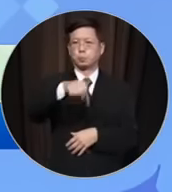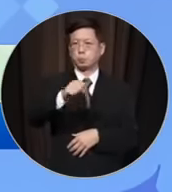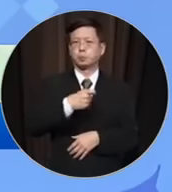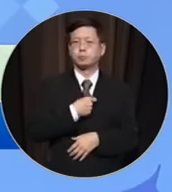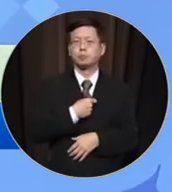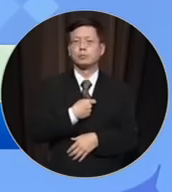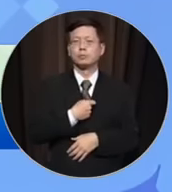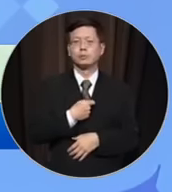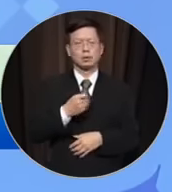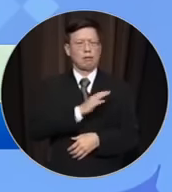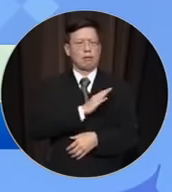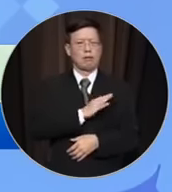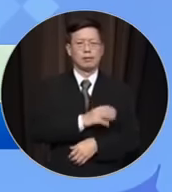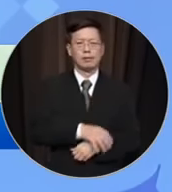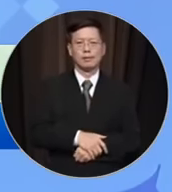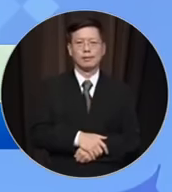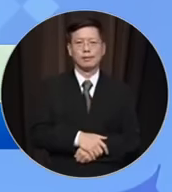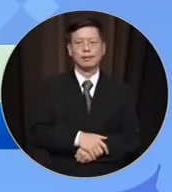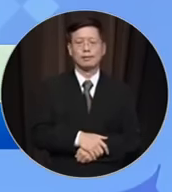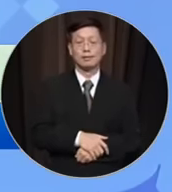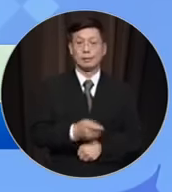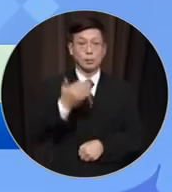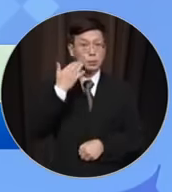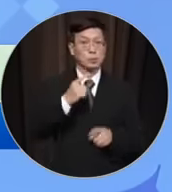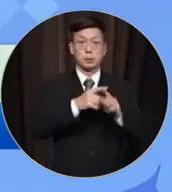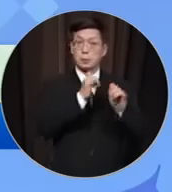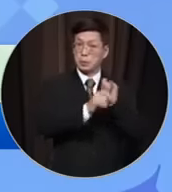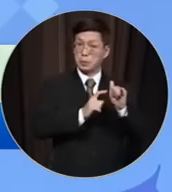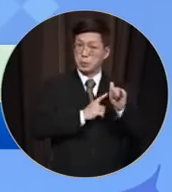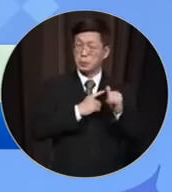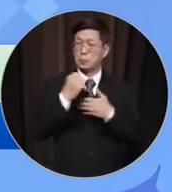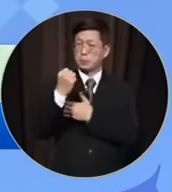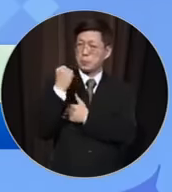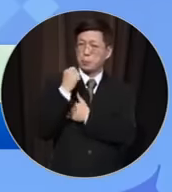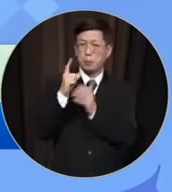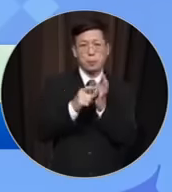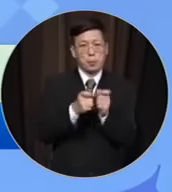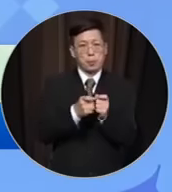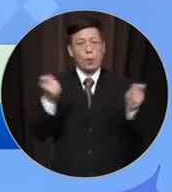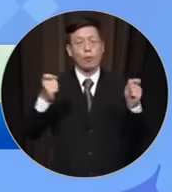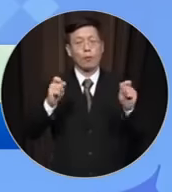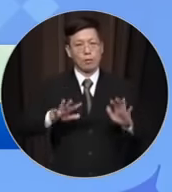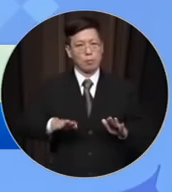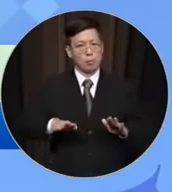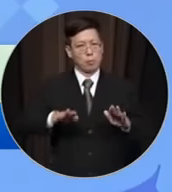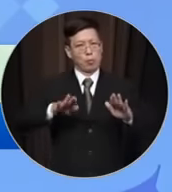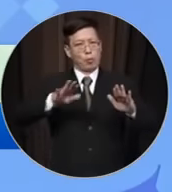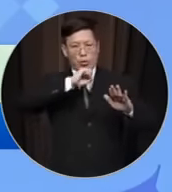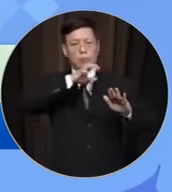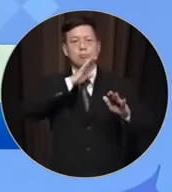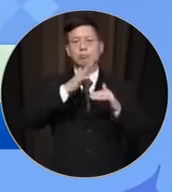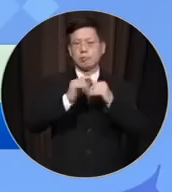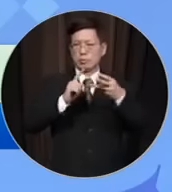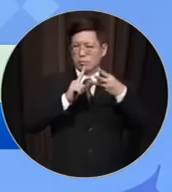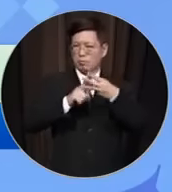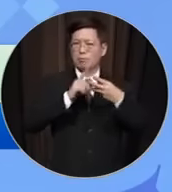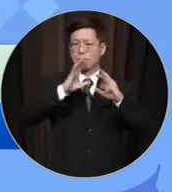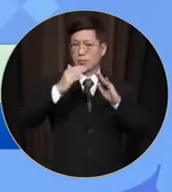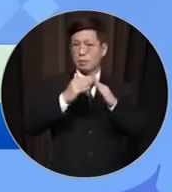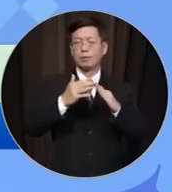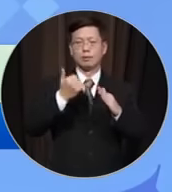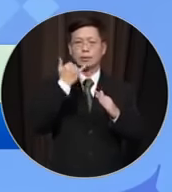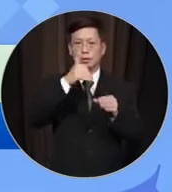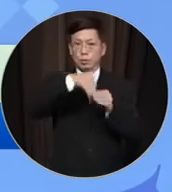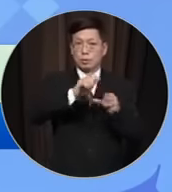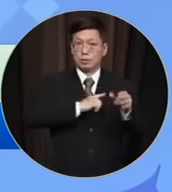自决权，这是理所当然的。经过人民长期的共同努力，台湾现在已经是民主国家，可以选出行政首